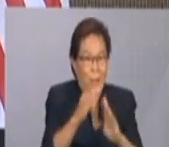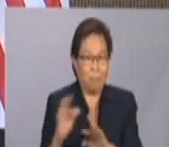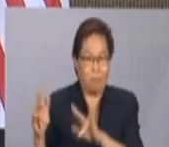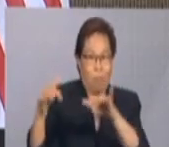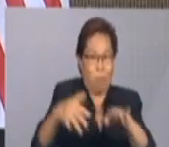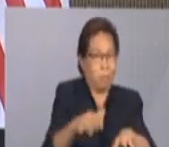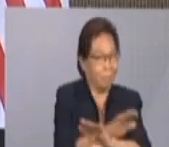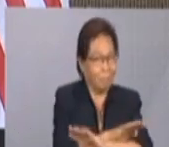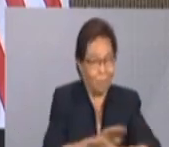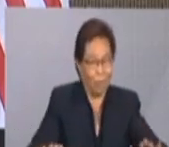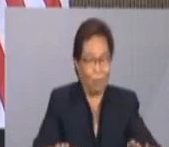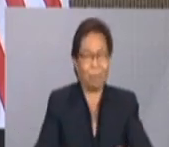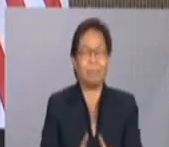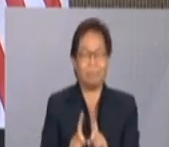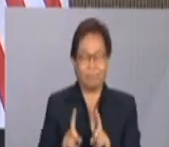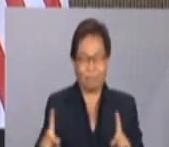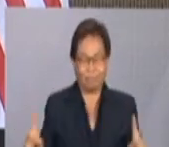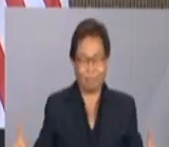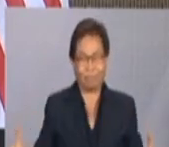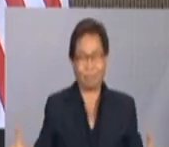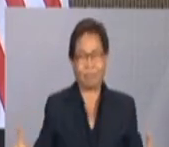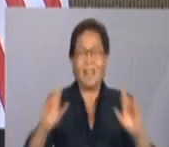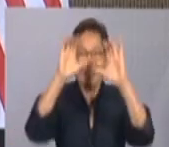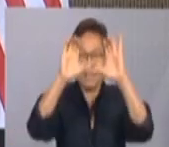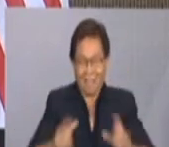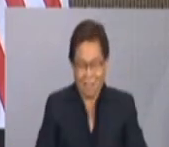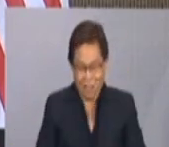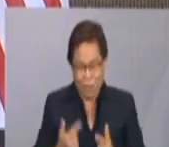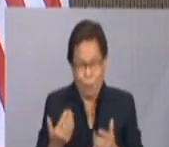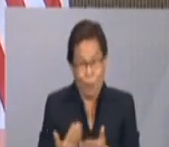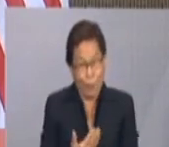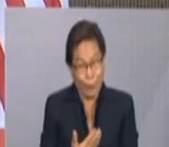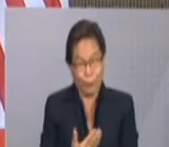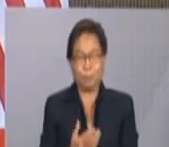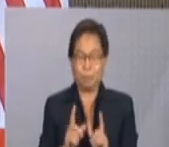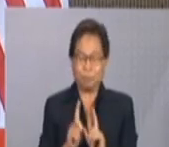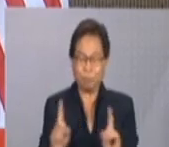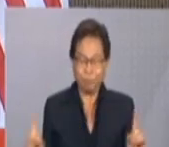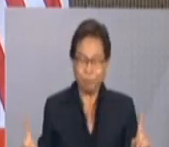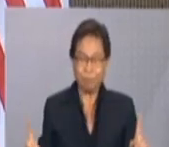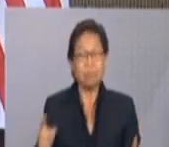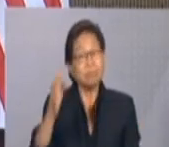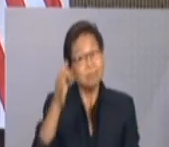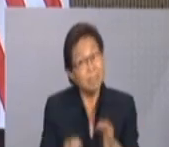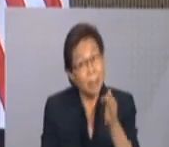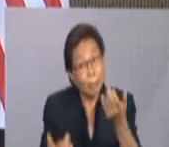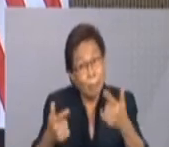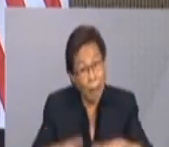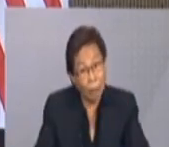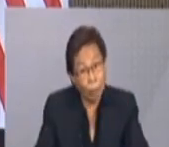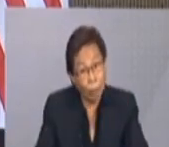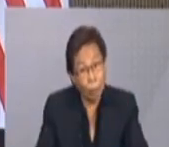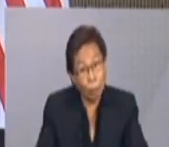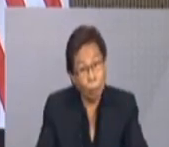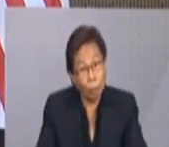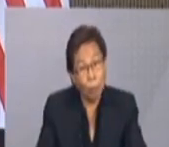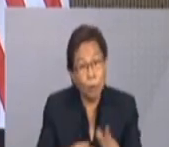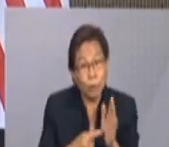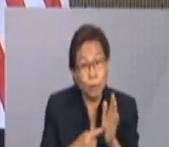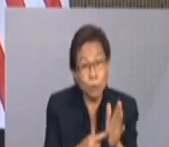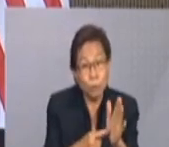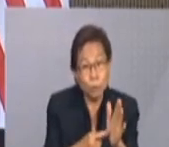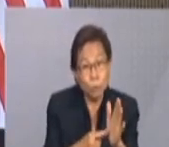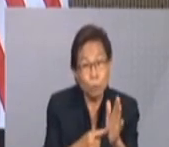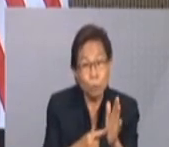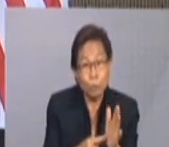amalkan penjarakan sosial sebagai norma baru dalam kehidupan jika berlaku kiss-kiss bergejala komit